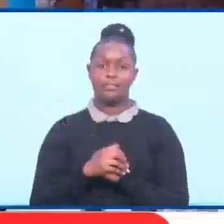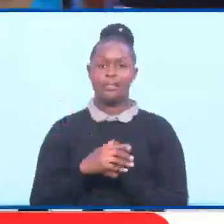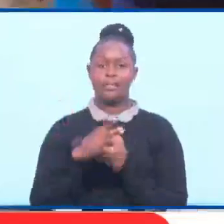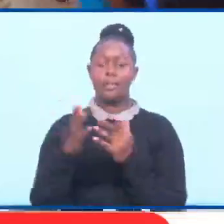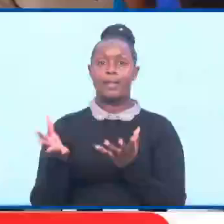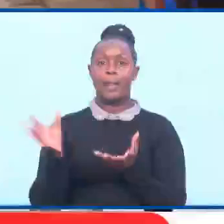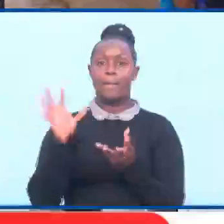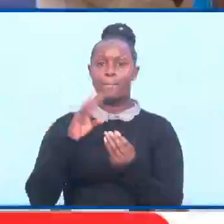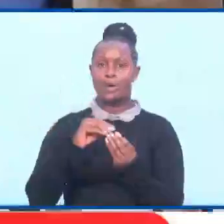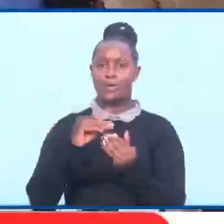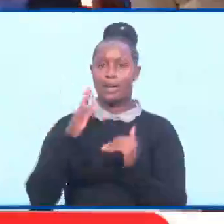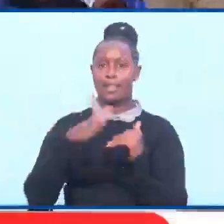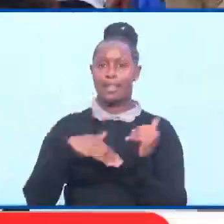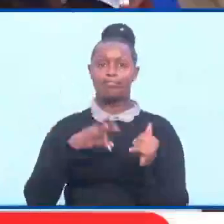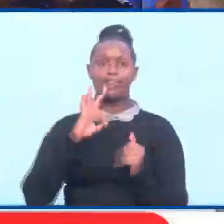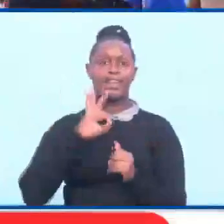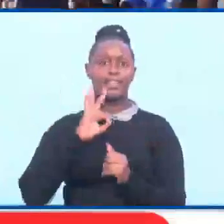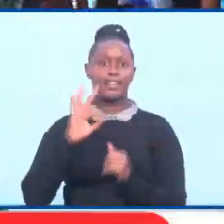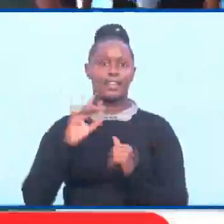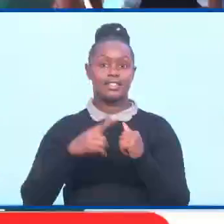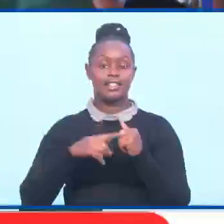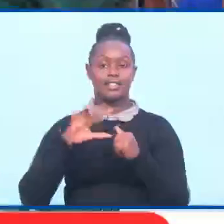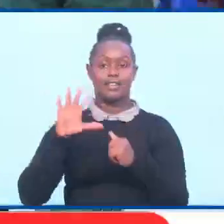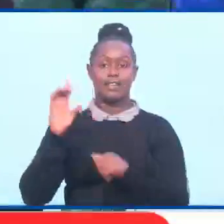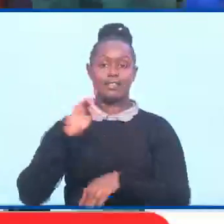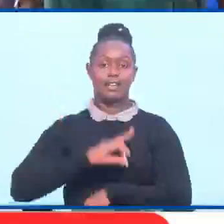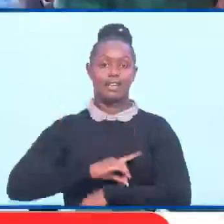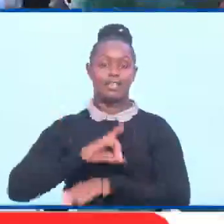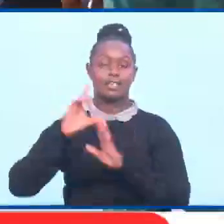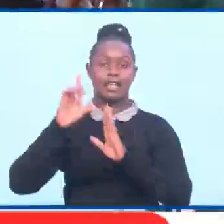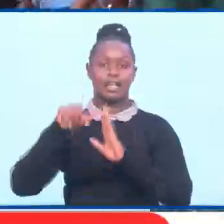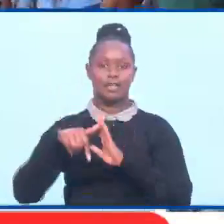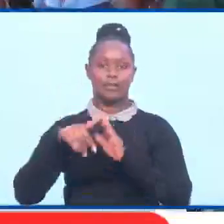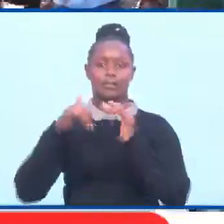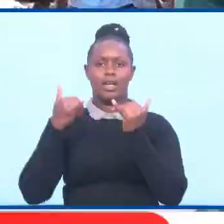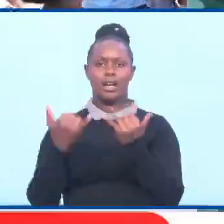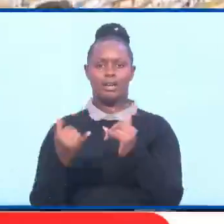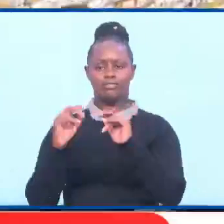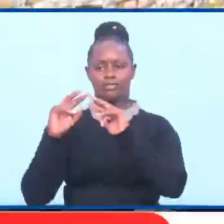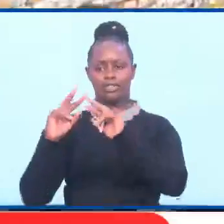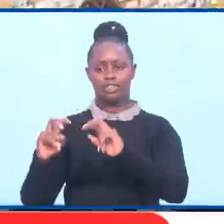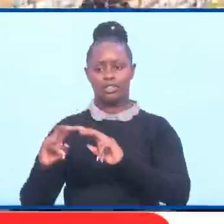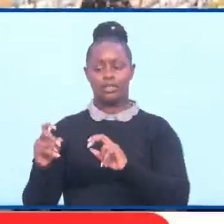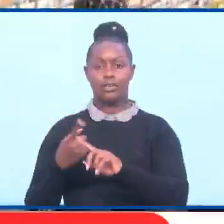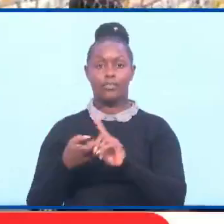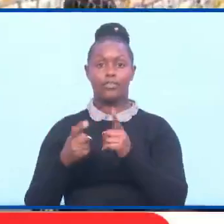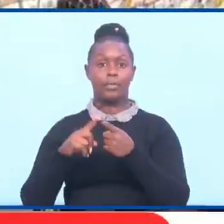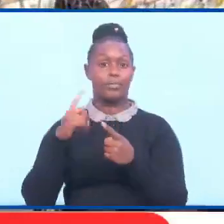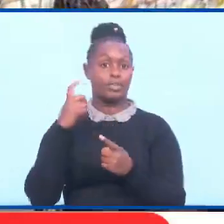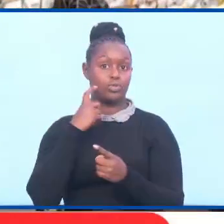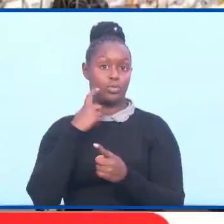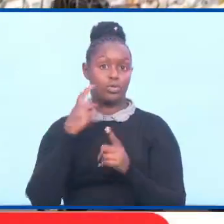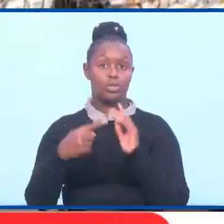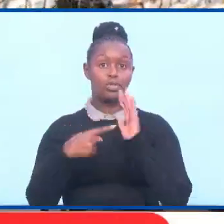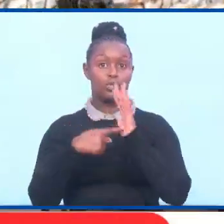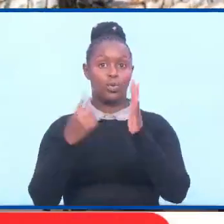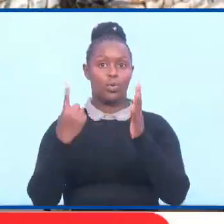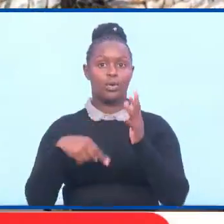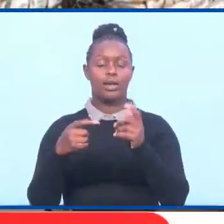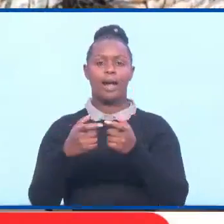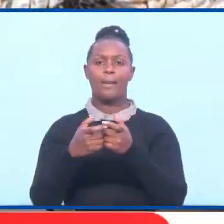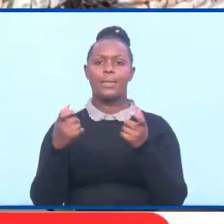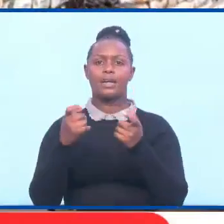Zaidi ya siku 365 baadaye, ukaguzi katika maduka makubwa mbalimbali nchini ulionyesha mabadiliko